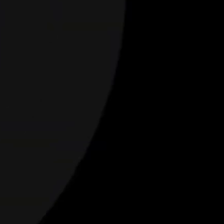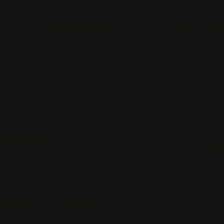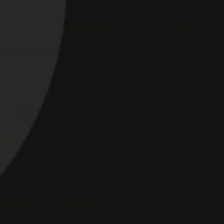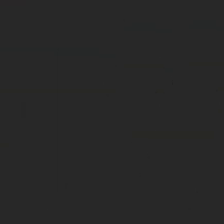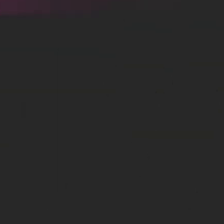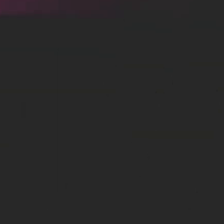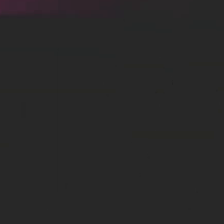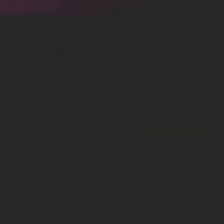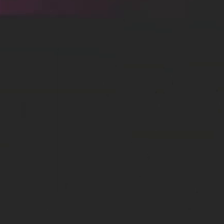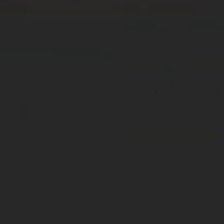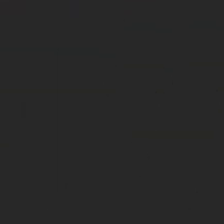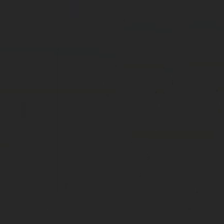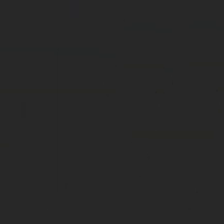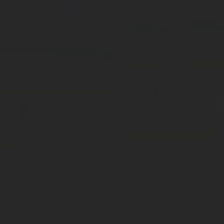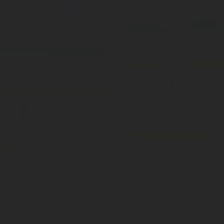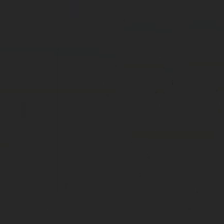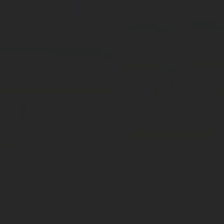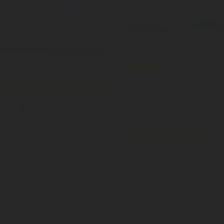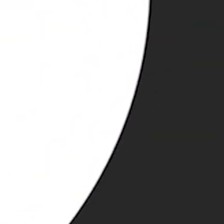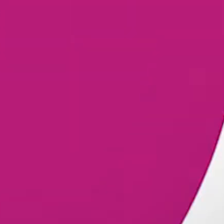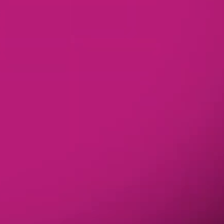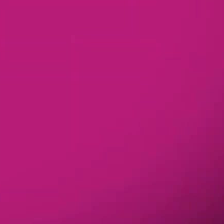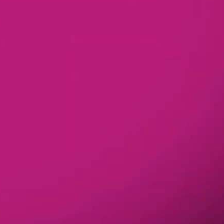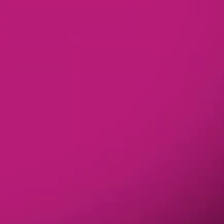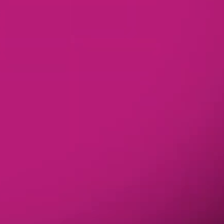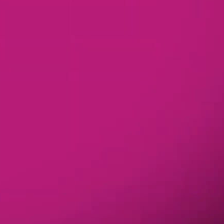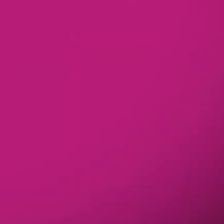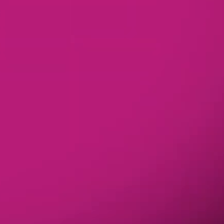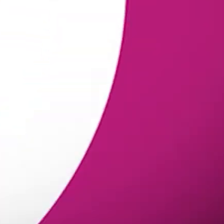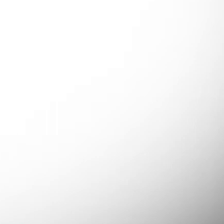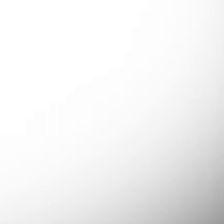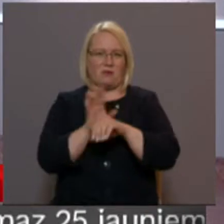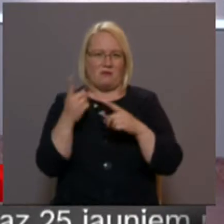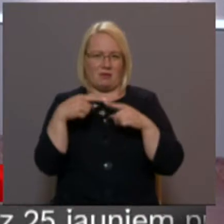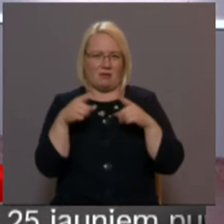Re! Viss ēters ir te!